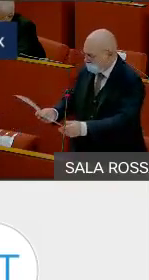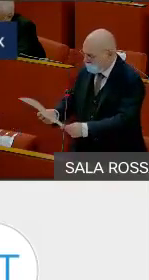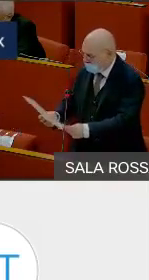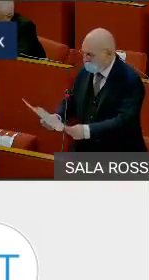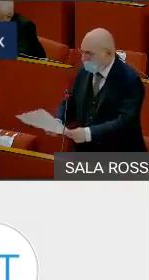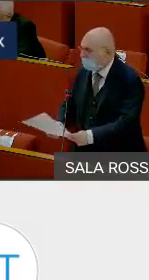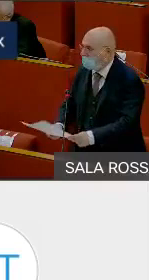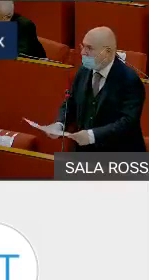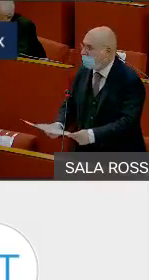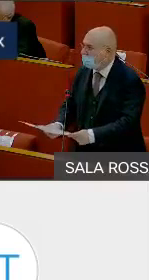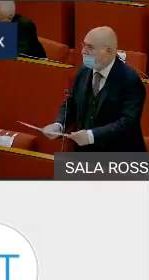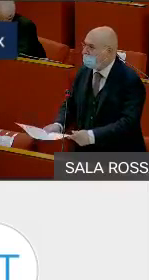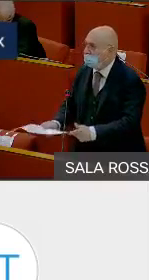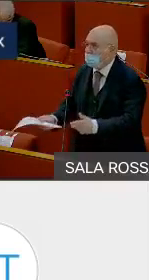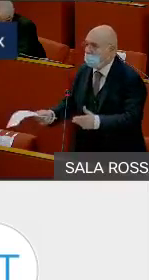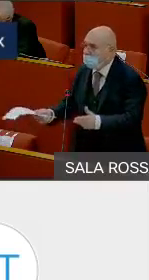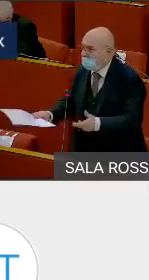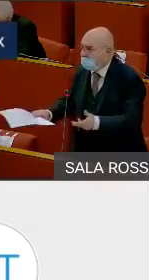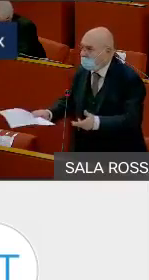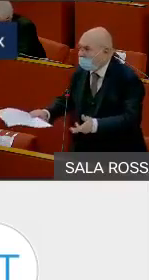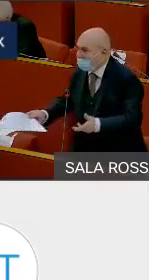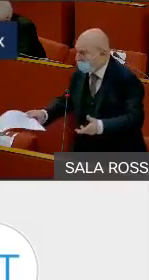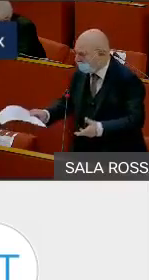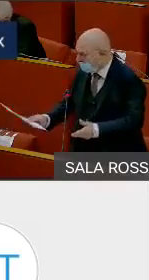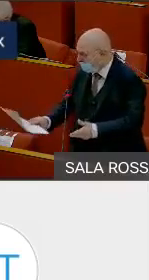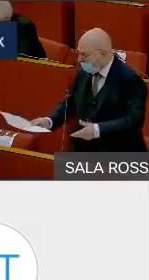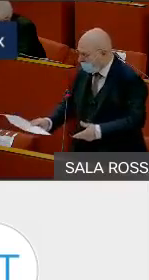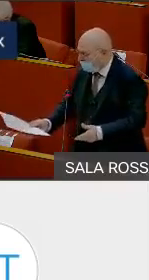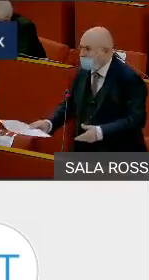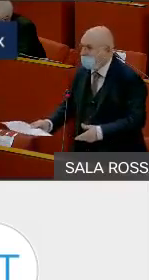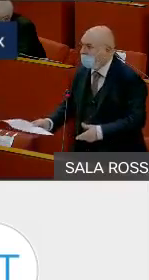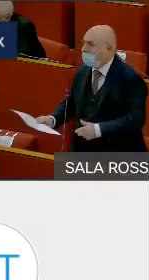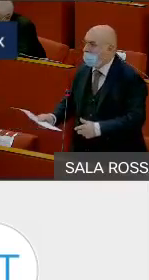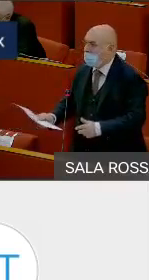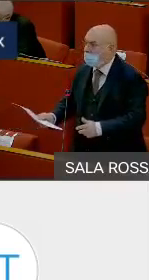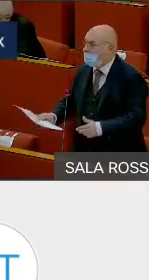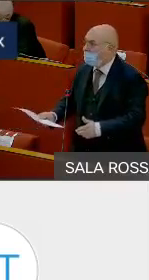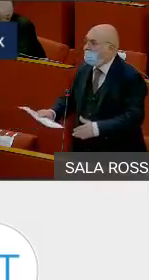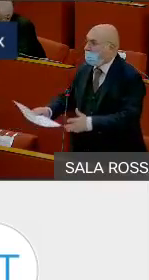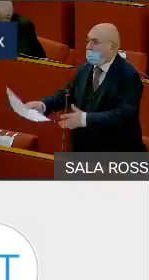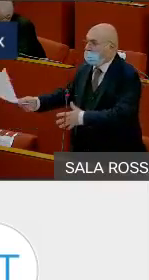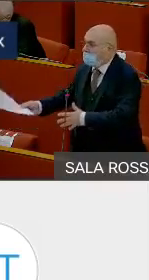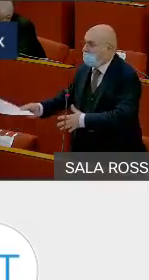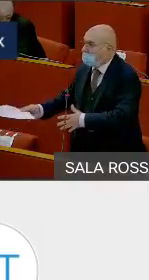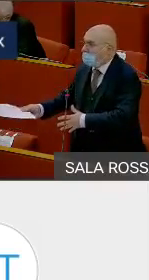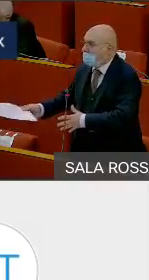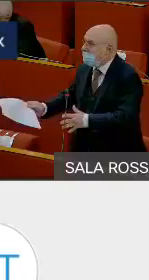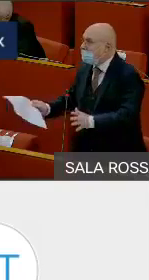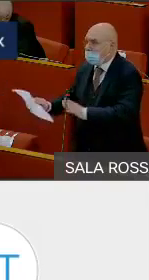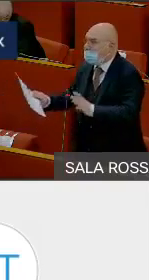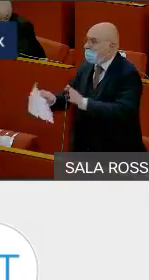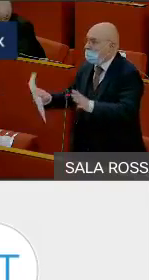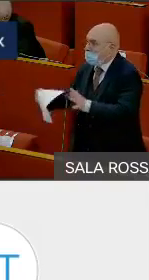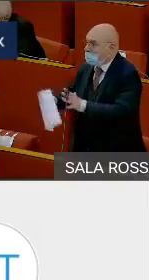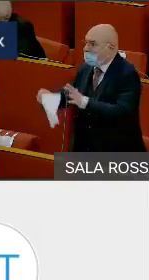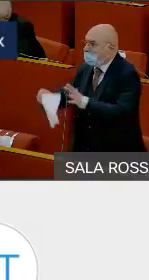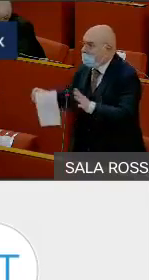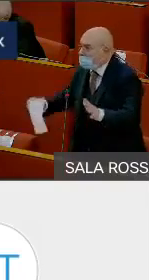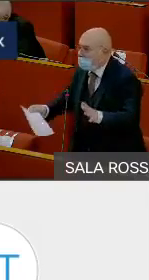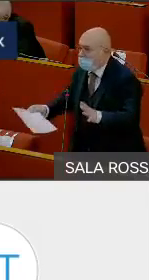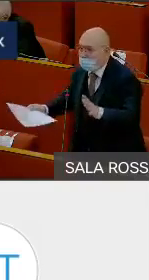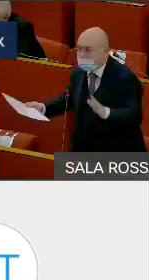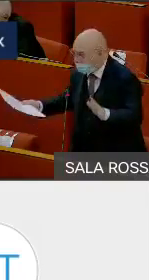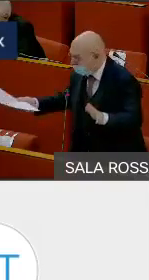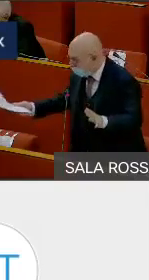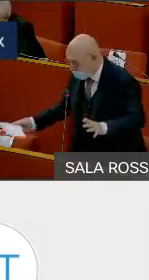parte della pianificazione successiva tant'è che a voi dite alla fine e fate questa variante delibera proprio perché prima non si poteva